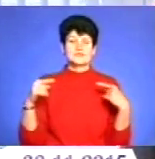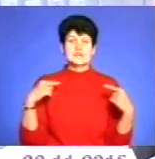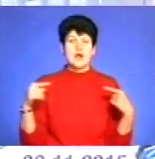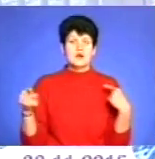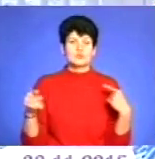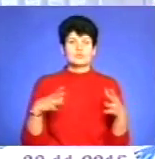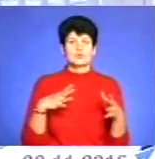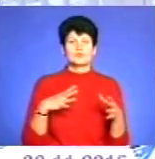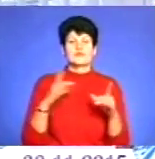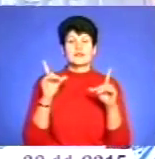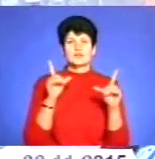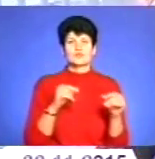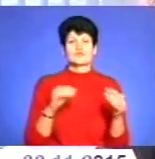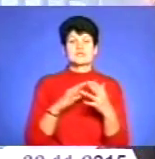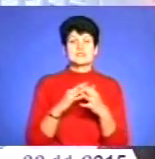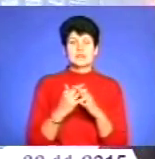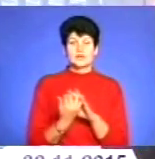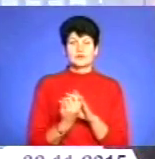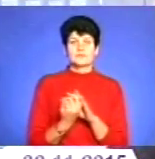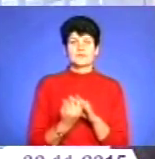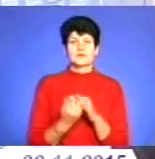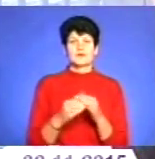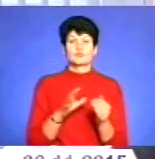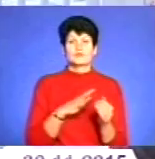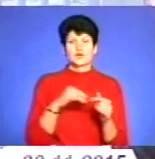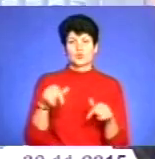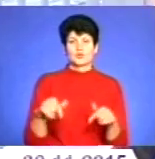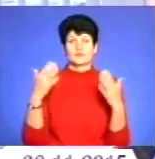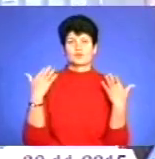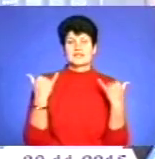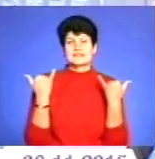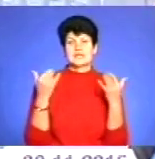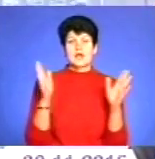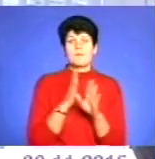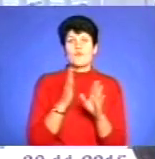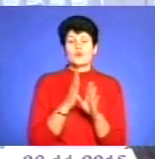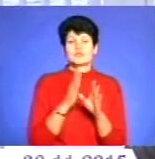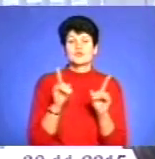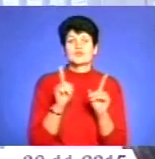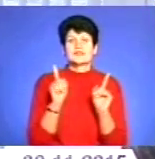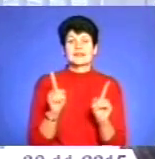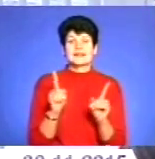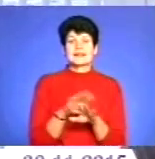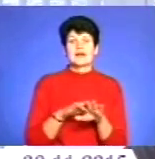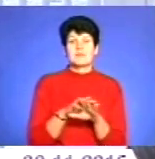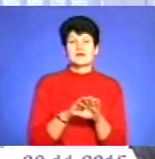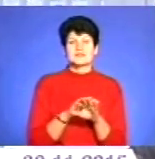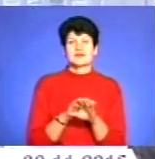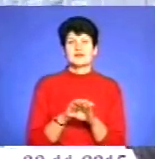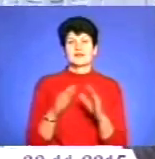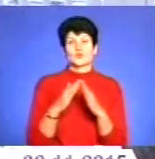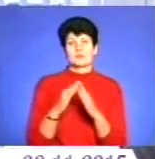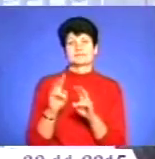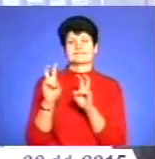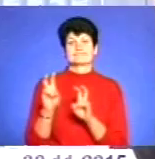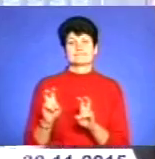По-всякому. Інколи їду в село, там до друзів, деколи тут відтихаю. Зараз така погода ж тільки. На базар з базарою в хаті сидіти.